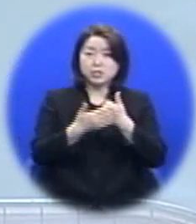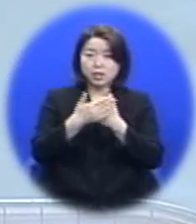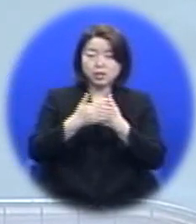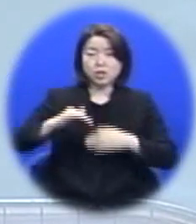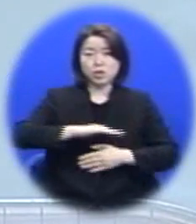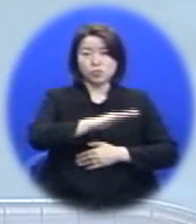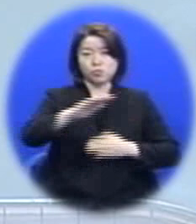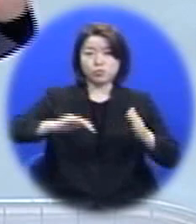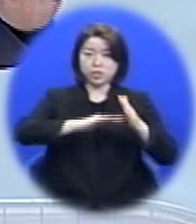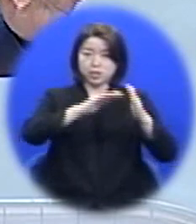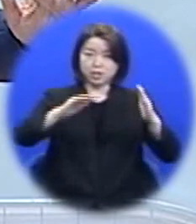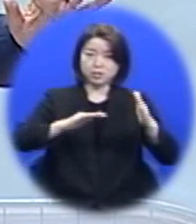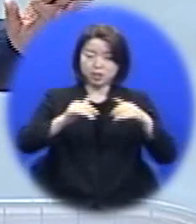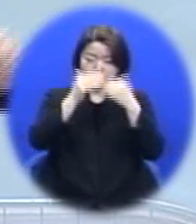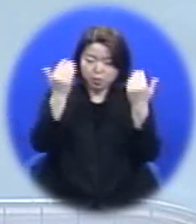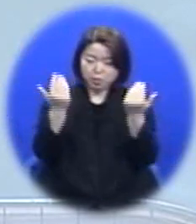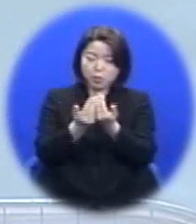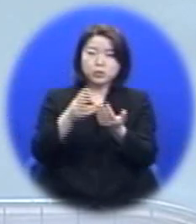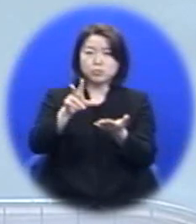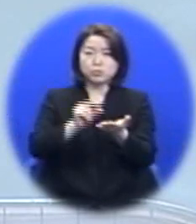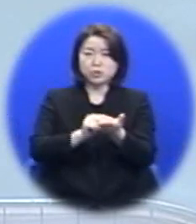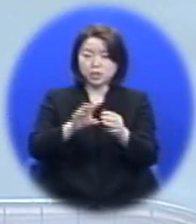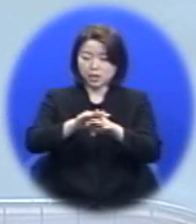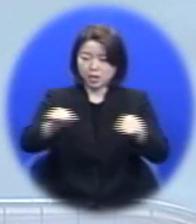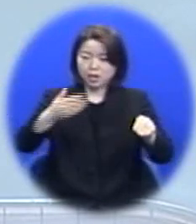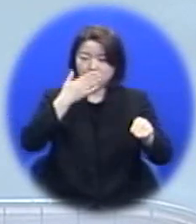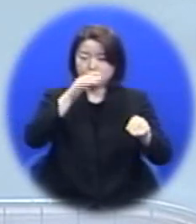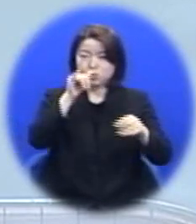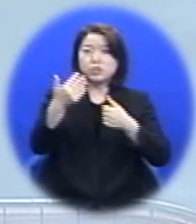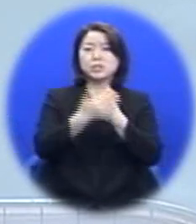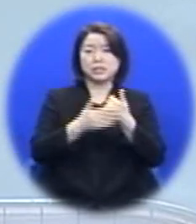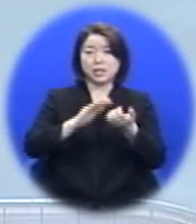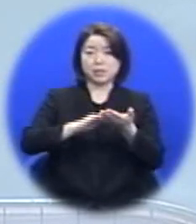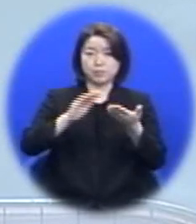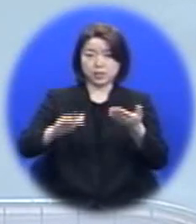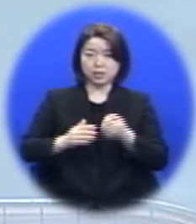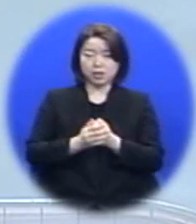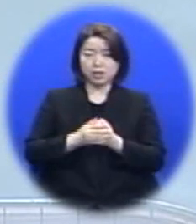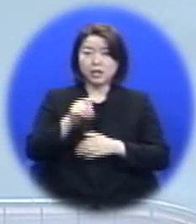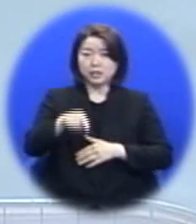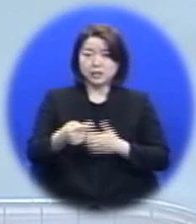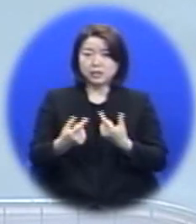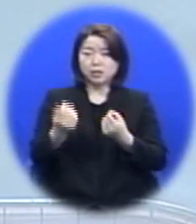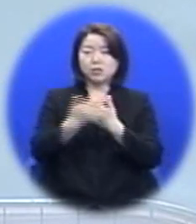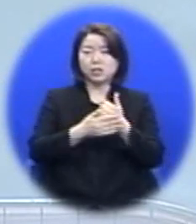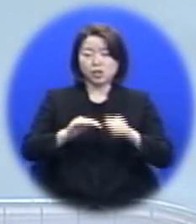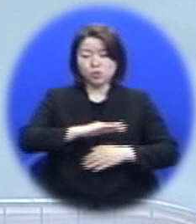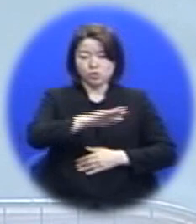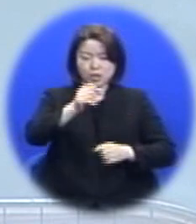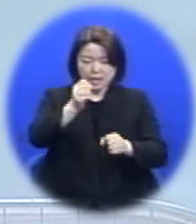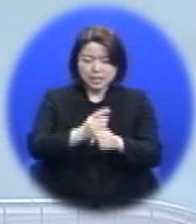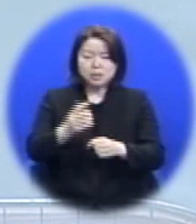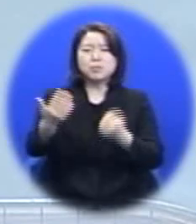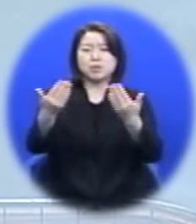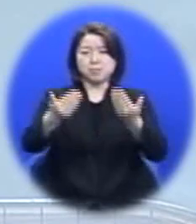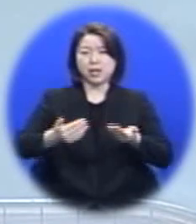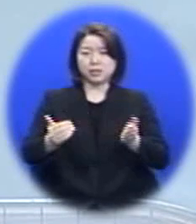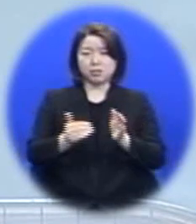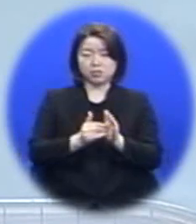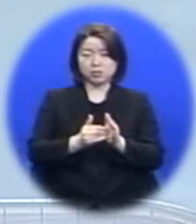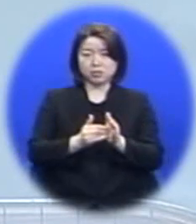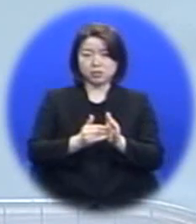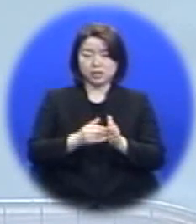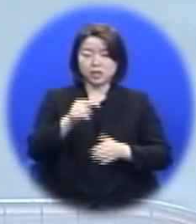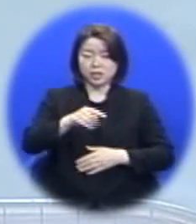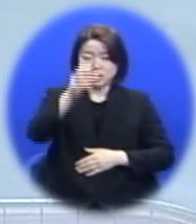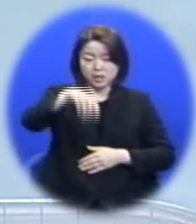우리 가정의 모든 문제를 해결할 수 있는 은혜예요. 그런 은혜를 우리가 이미 받은 겁니다. 이 십자가의